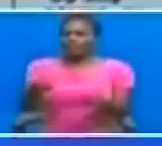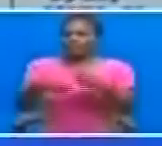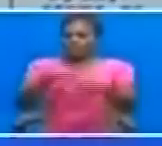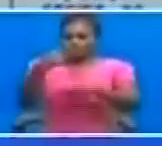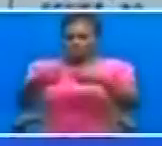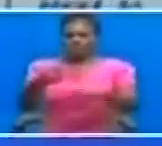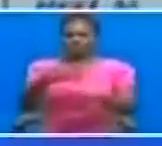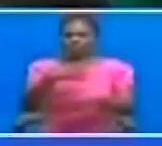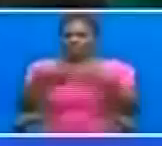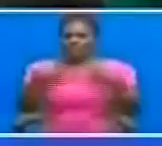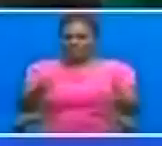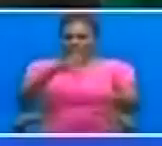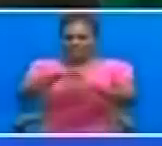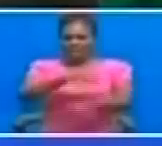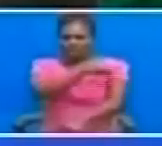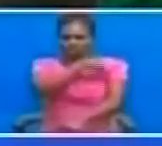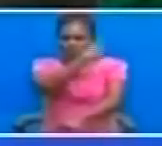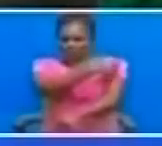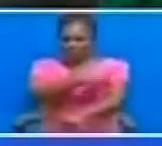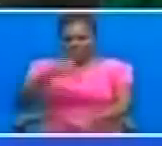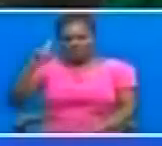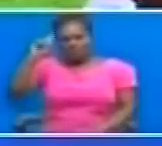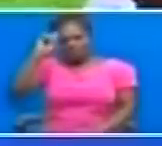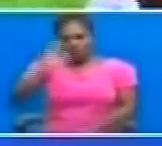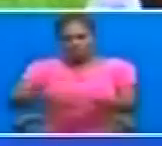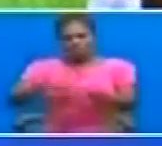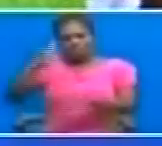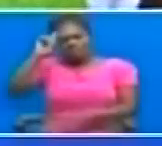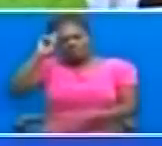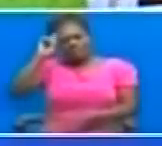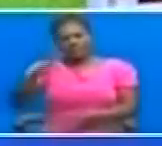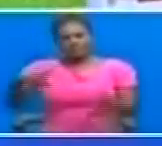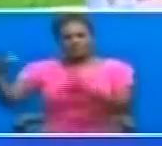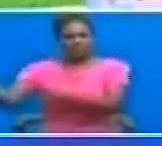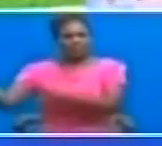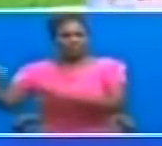anaendelea kupata matibabu hospitalini alipopelekwa na wasamaria wema.